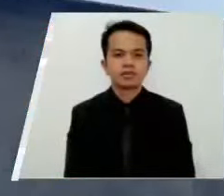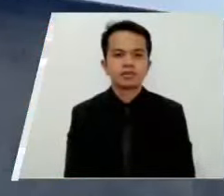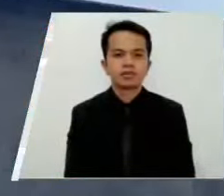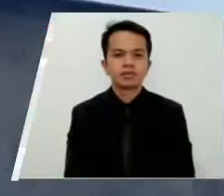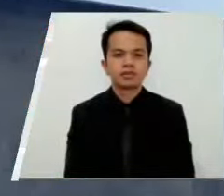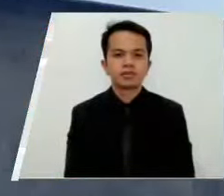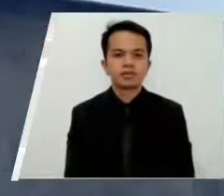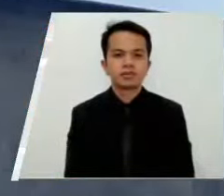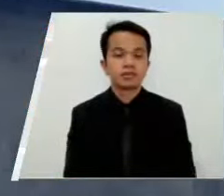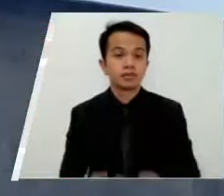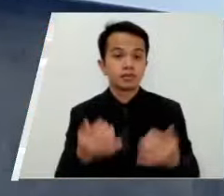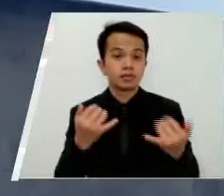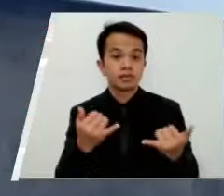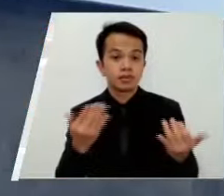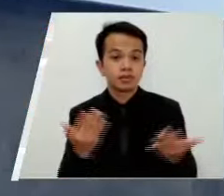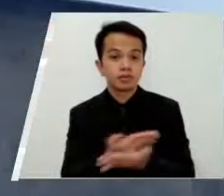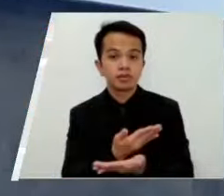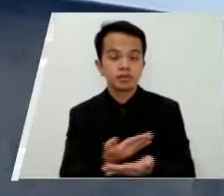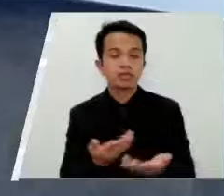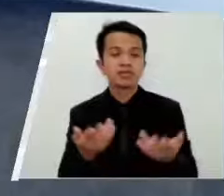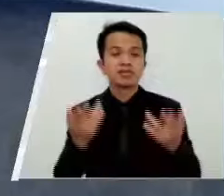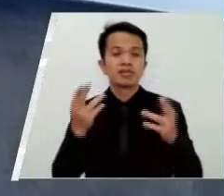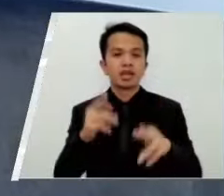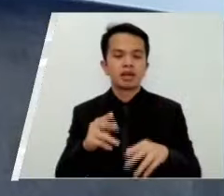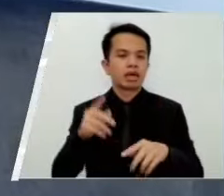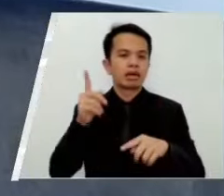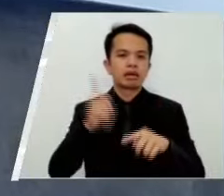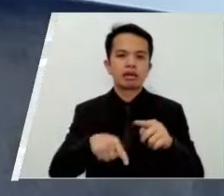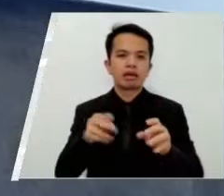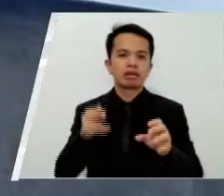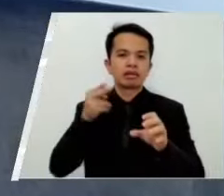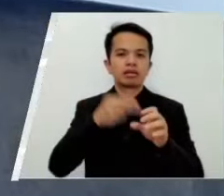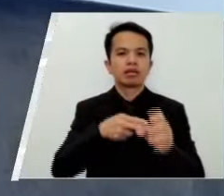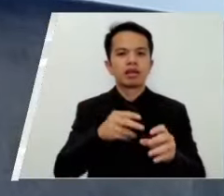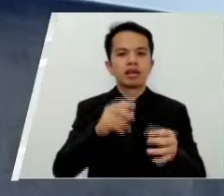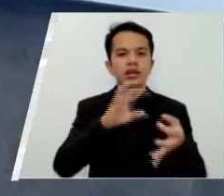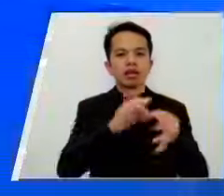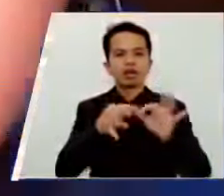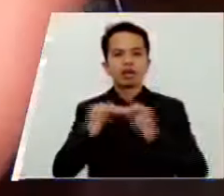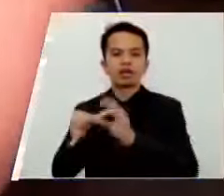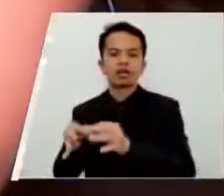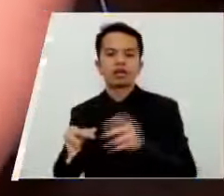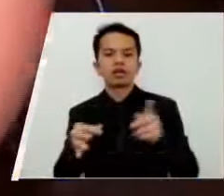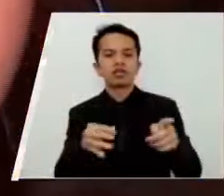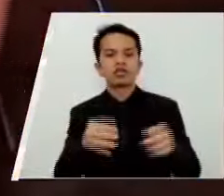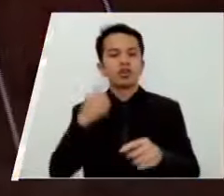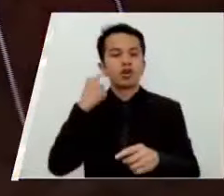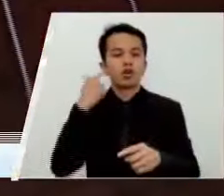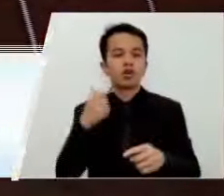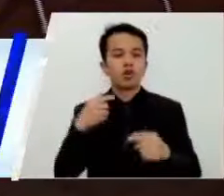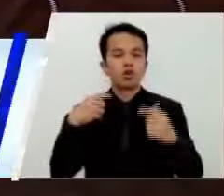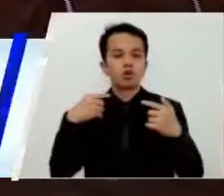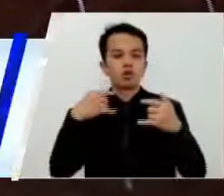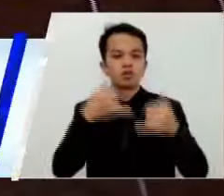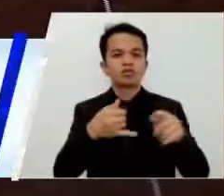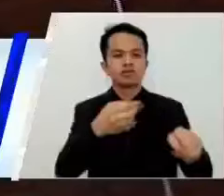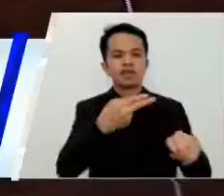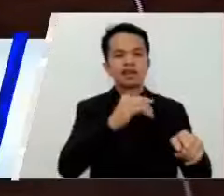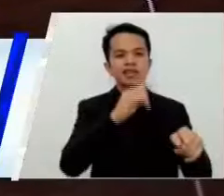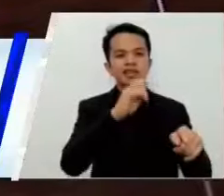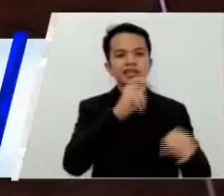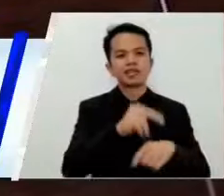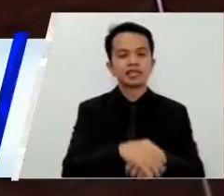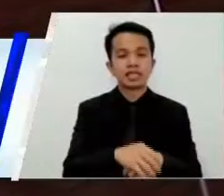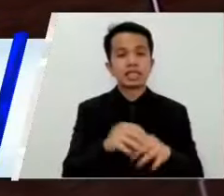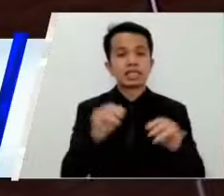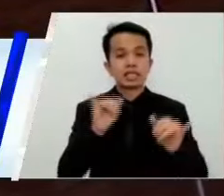Bago sa saksi, bigong mag-qualify sa Paris Olympics si Tokyo Olympics gold medalist Heidelin Diaz. At para yan sa